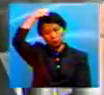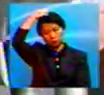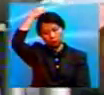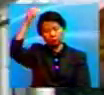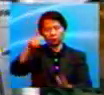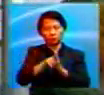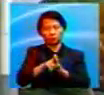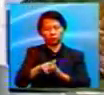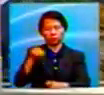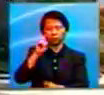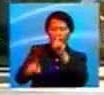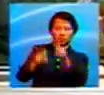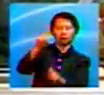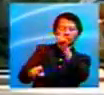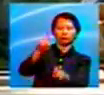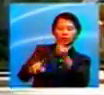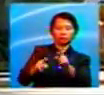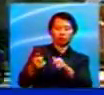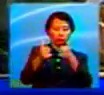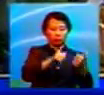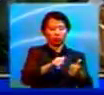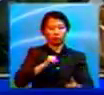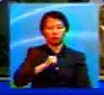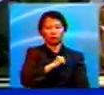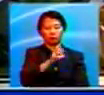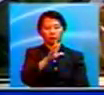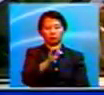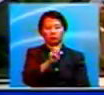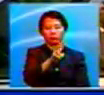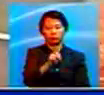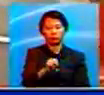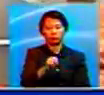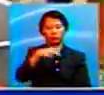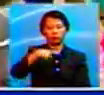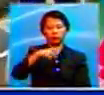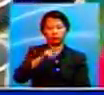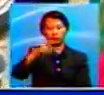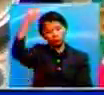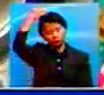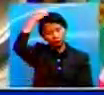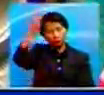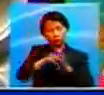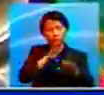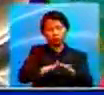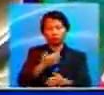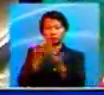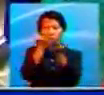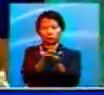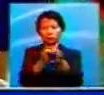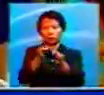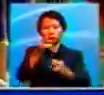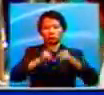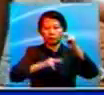Ibrahim diasak bertalu-talu oleh Ahli Dewan Undangan Negeri ADUN Pakatan Rakyat Selangor sewaktu usul menangguhkan